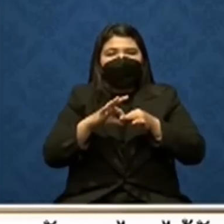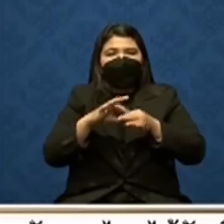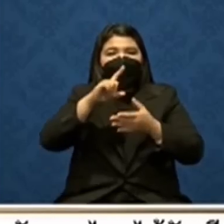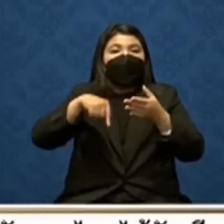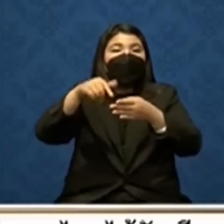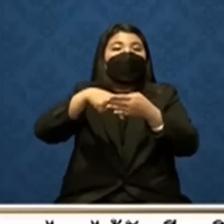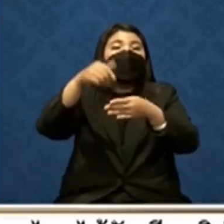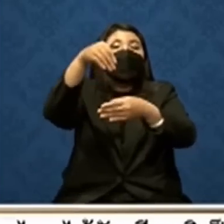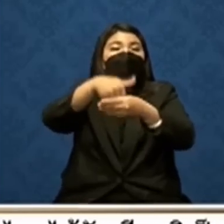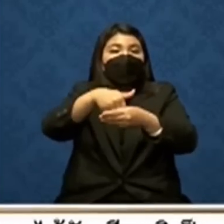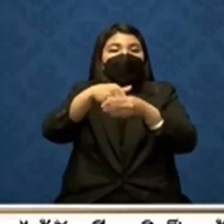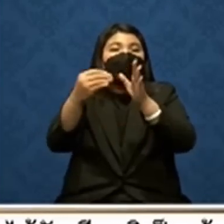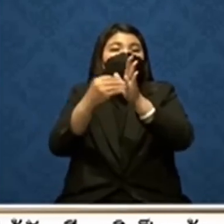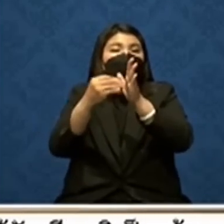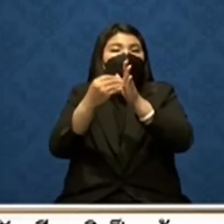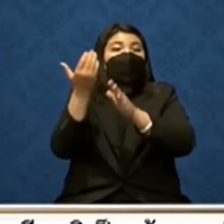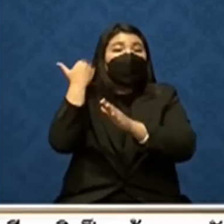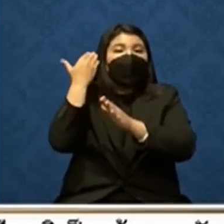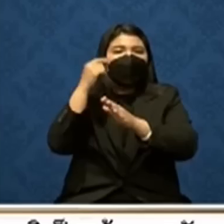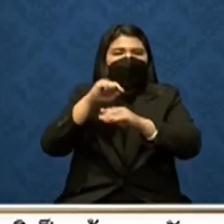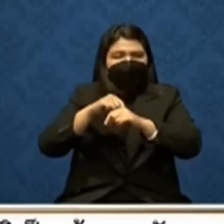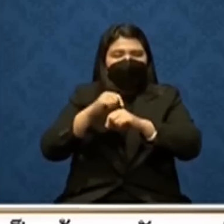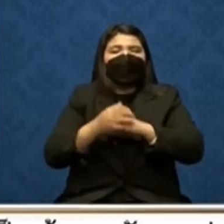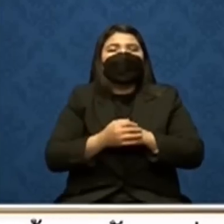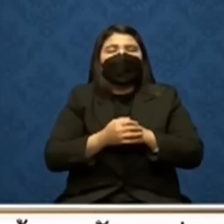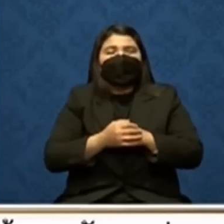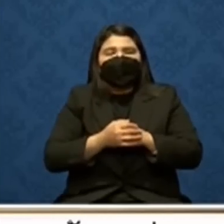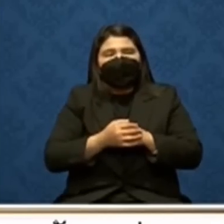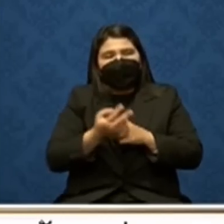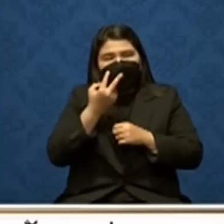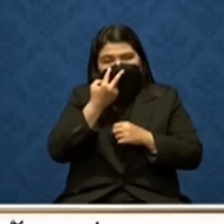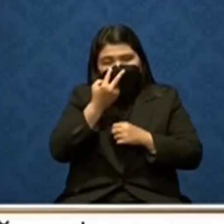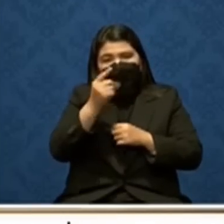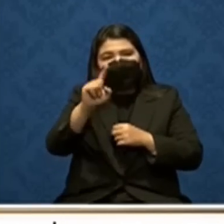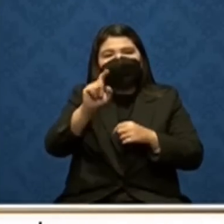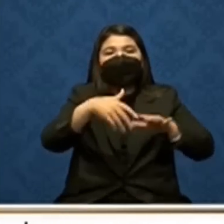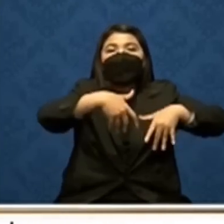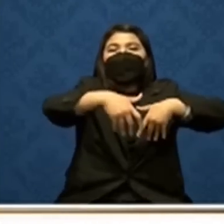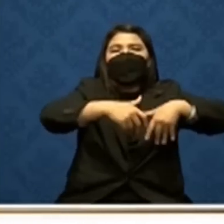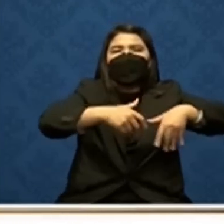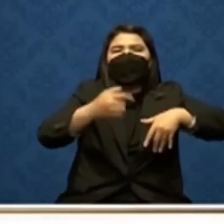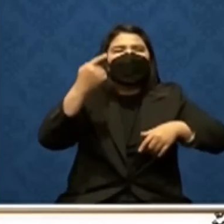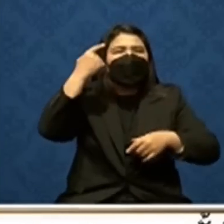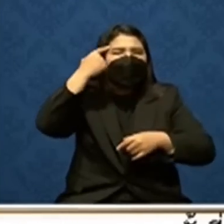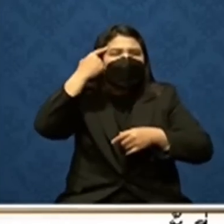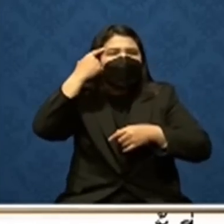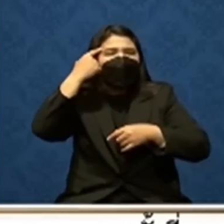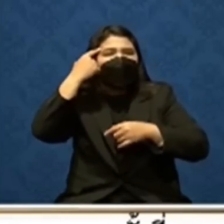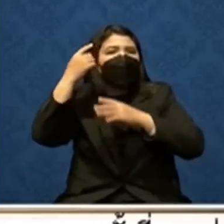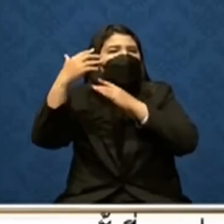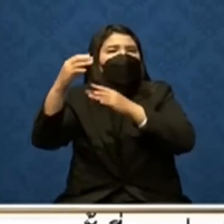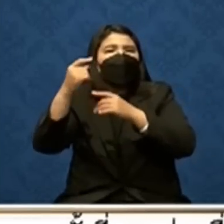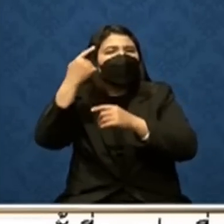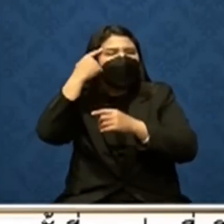ผ่านกเลอกตงพูดวากรทมามาซึ่งเห็ได้ช์จกับว่าเป็ช่งที่พระชันมีความหวงมากทสุดในรอบทัส